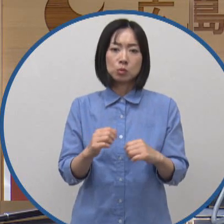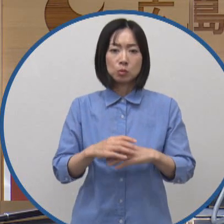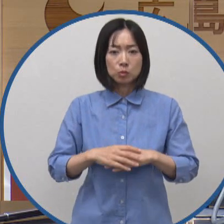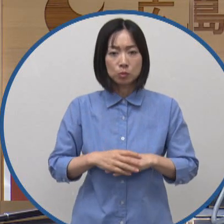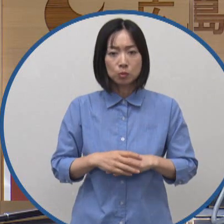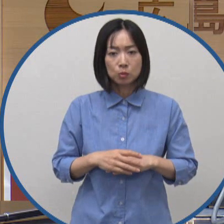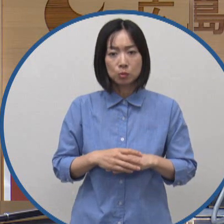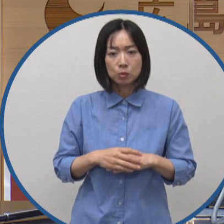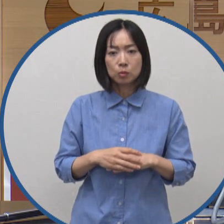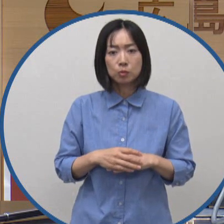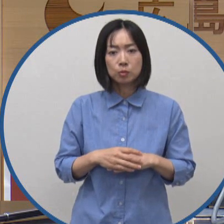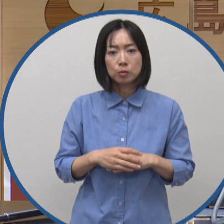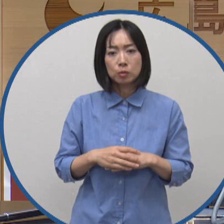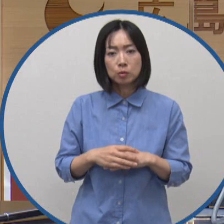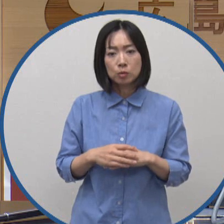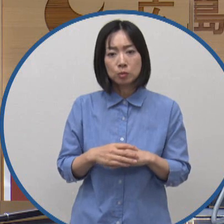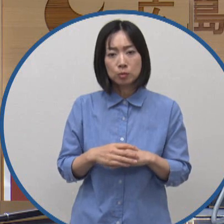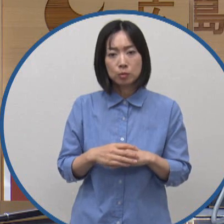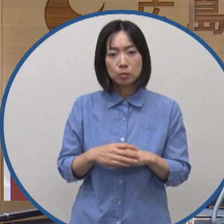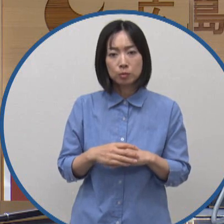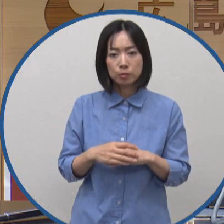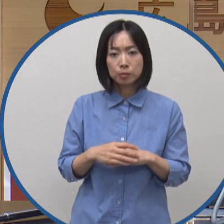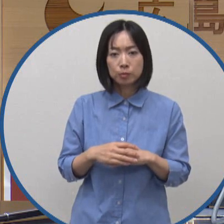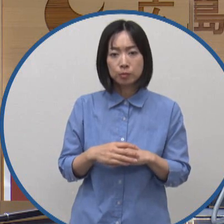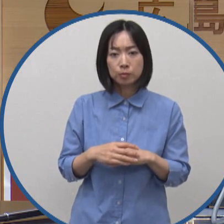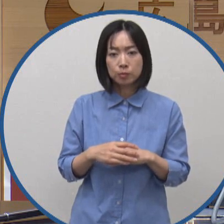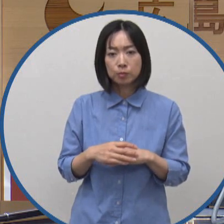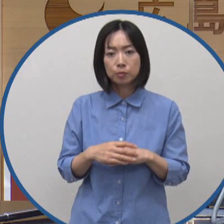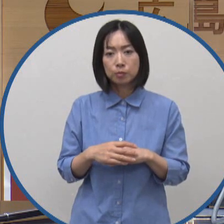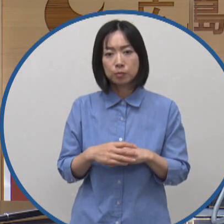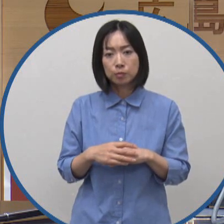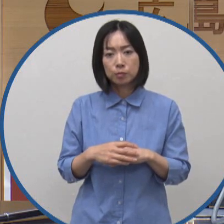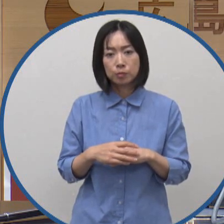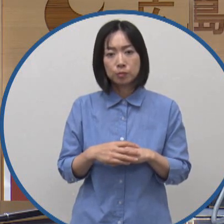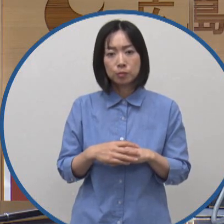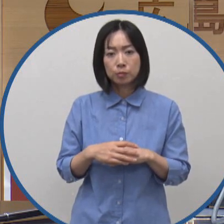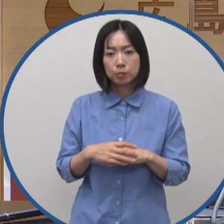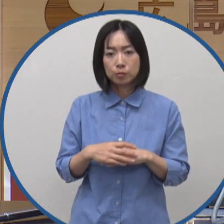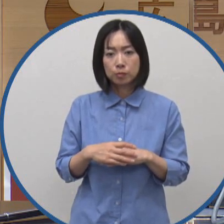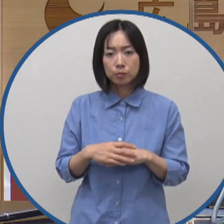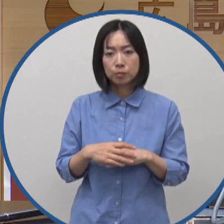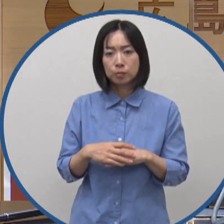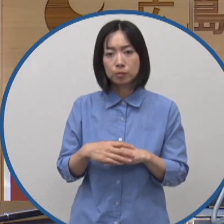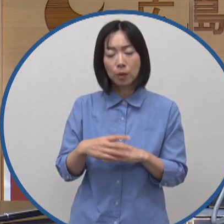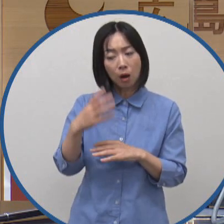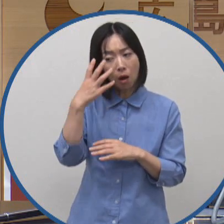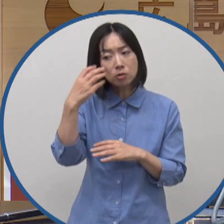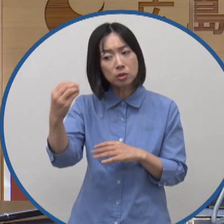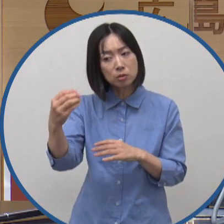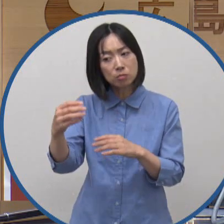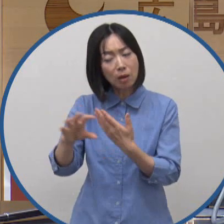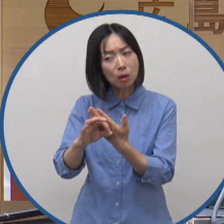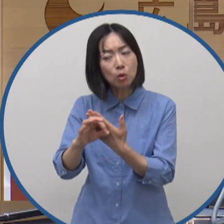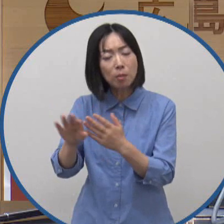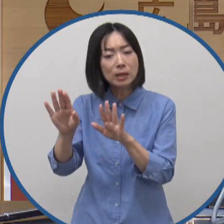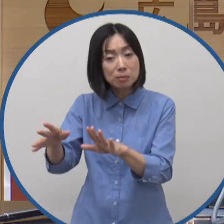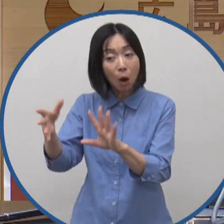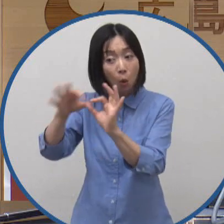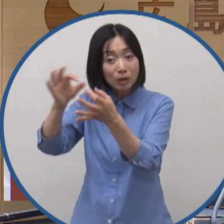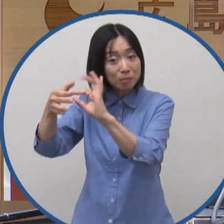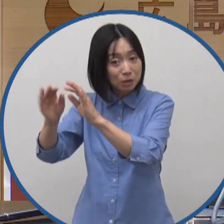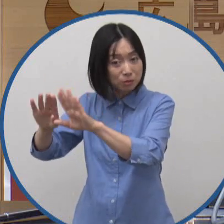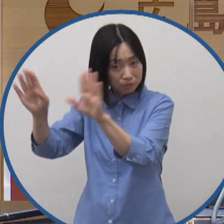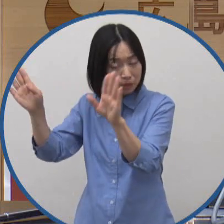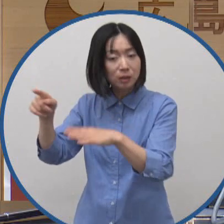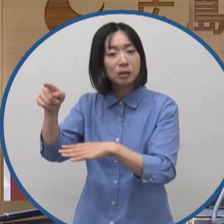関心が まあ、オリンピックもあって、